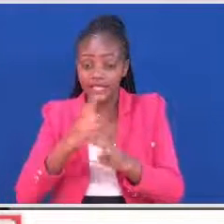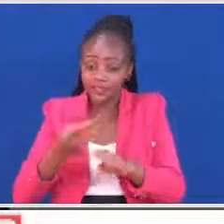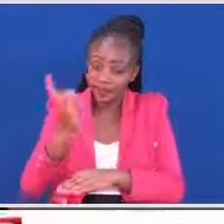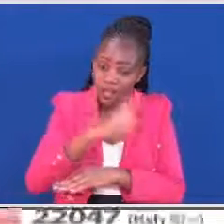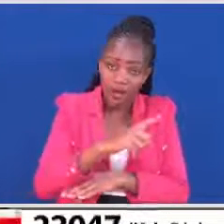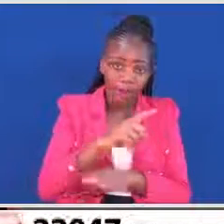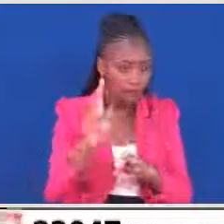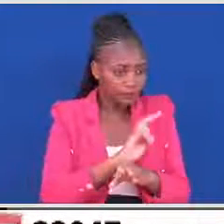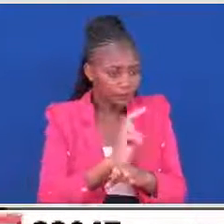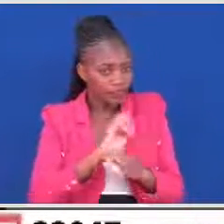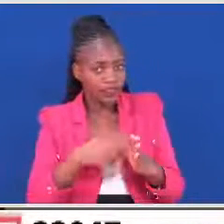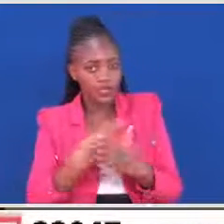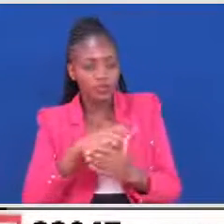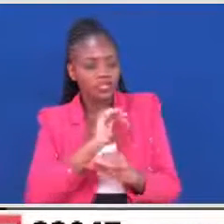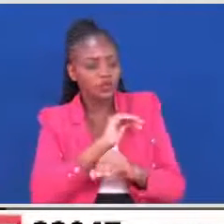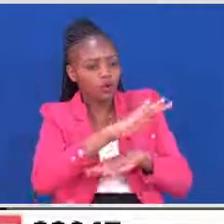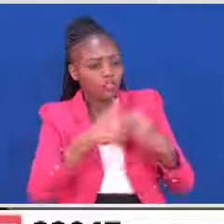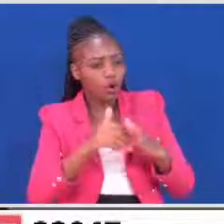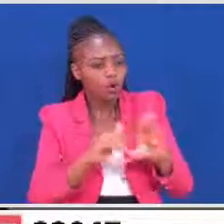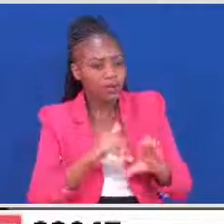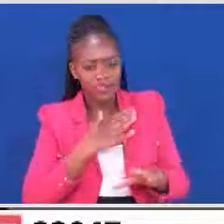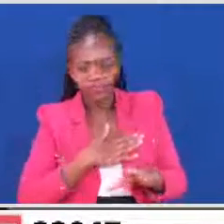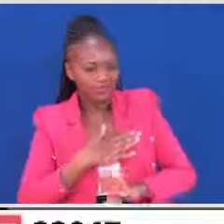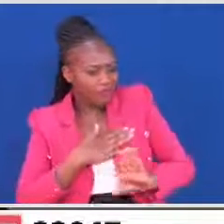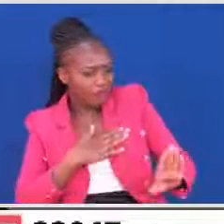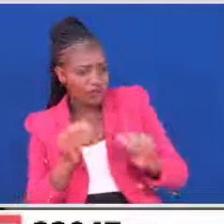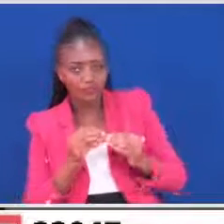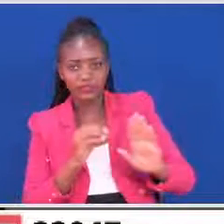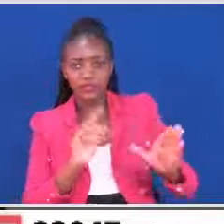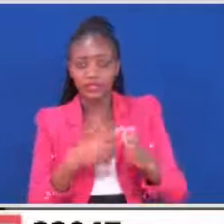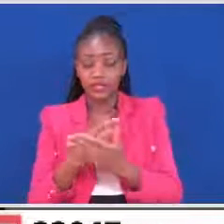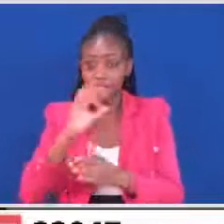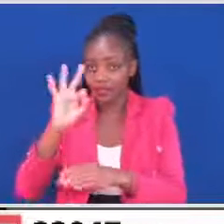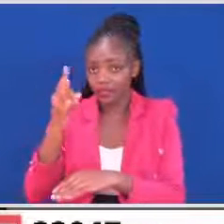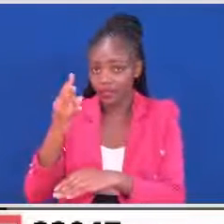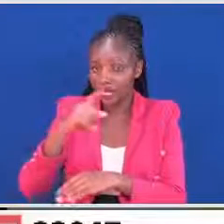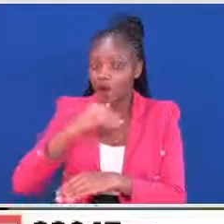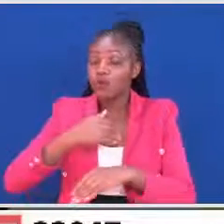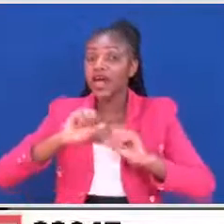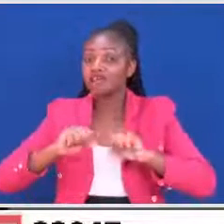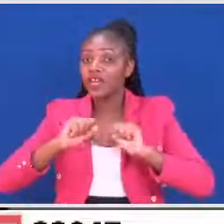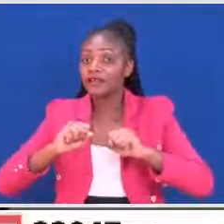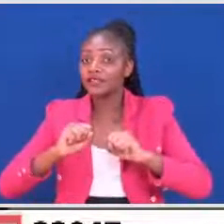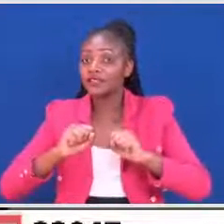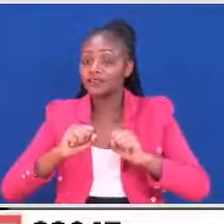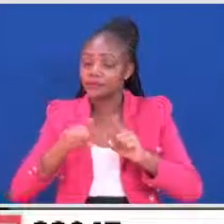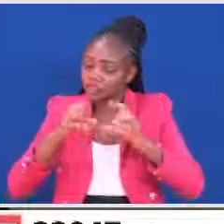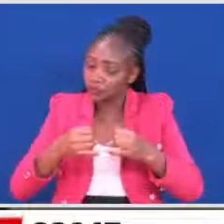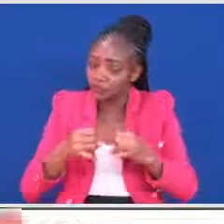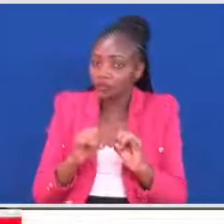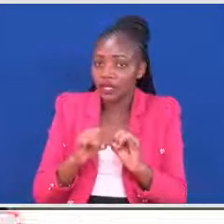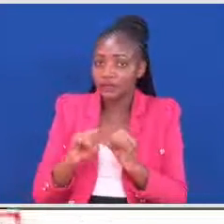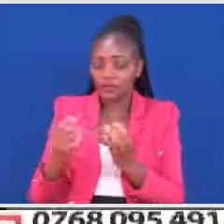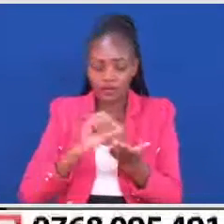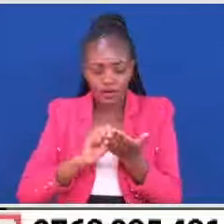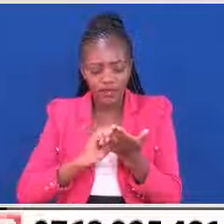ya kikazi, tutauliza wote wasusie mkutano wake. Na tatu, tunawezo ama tunajaribu kuona kama tutaweza